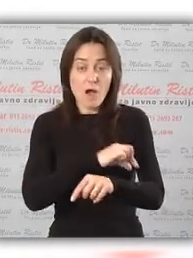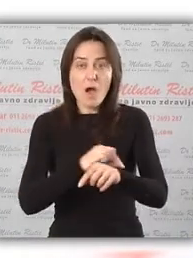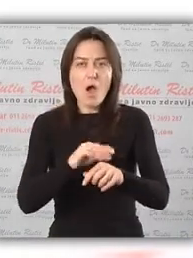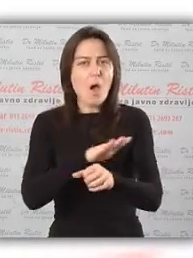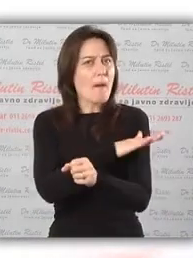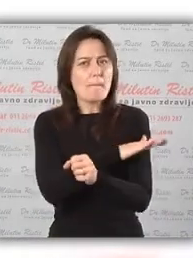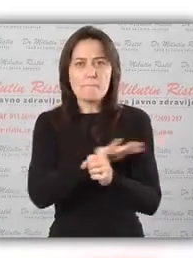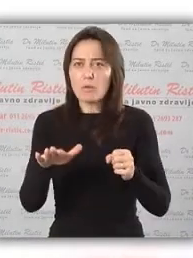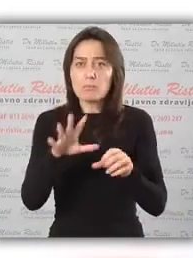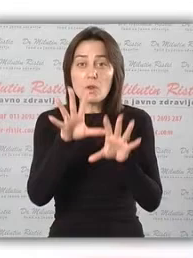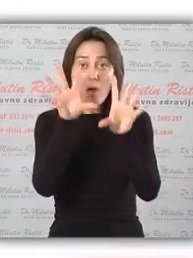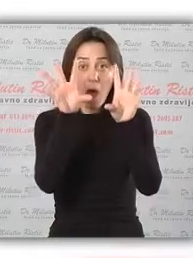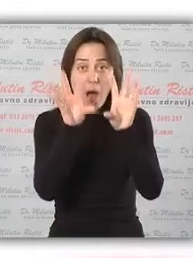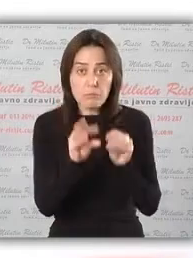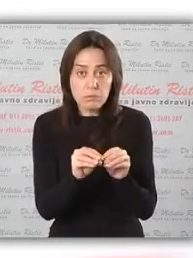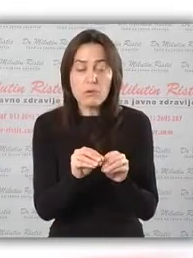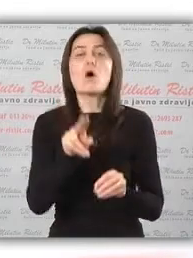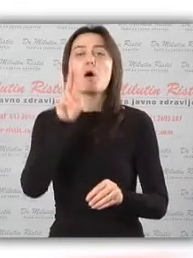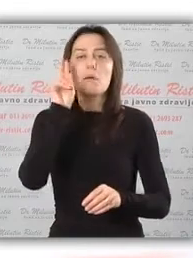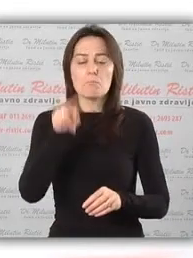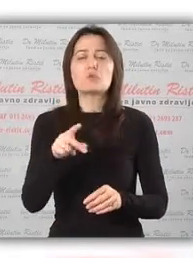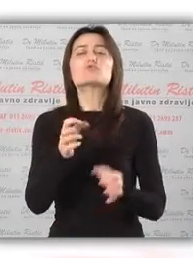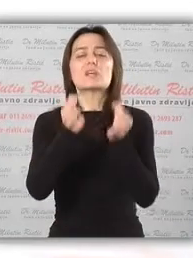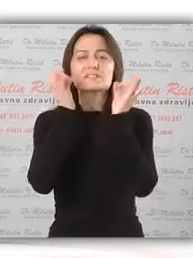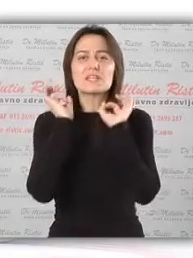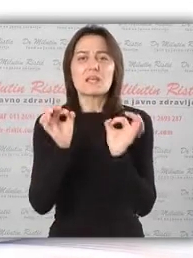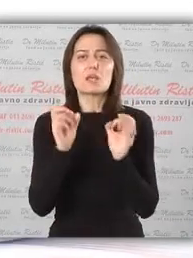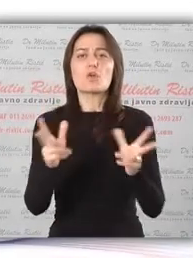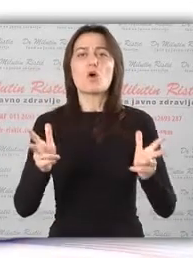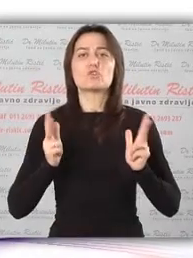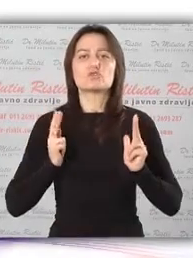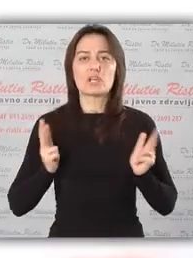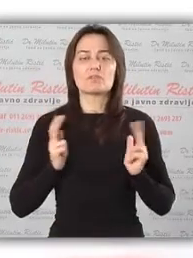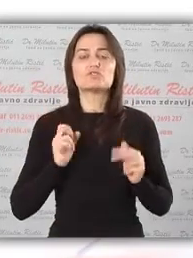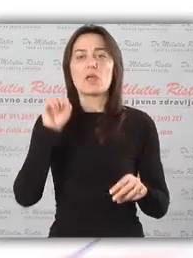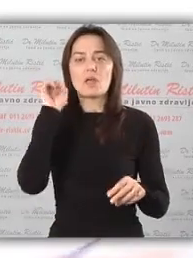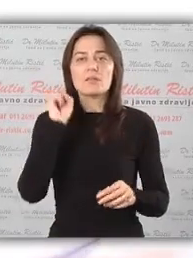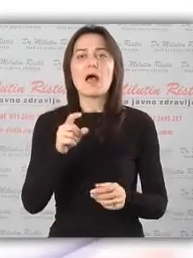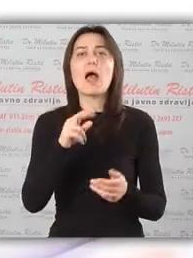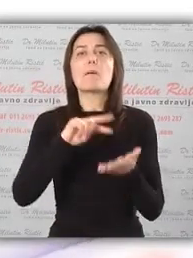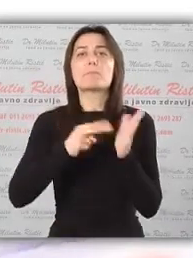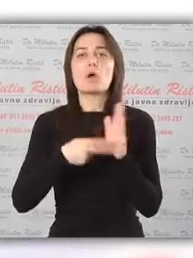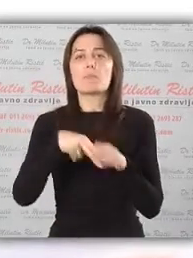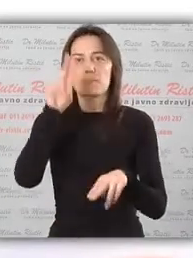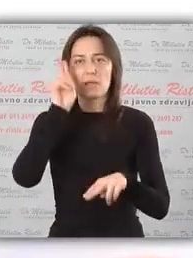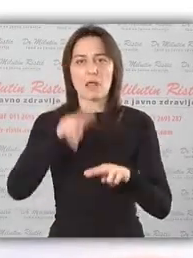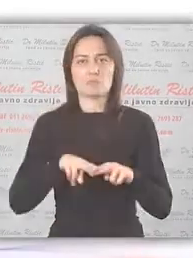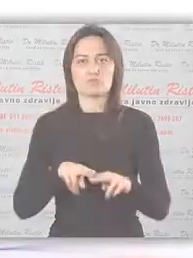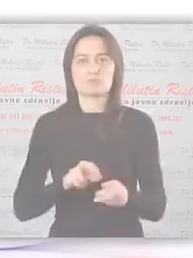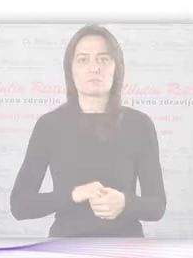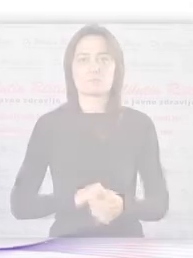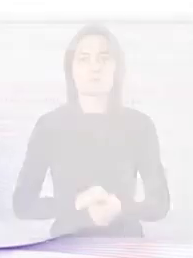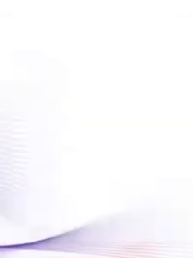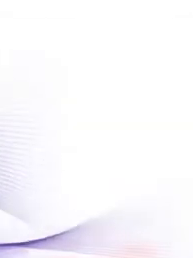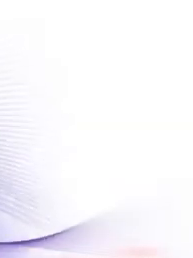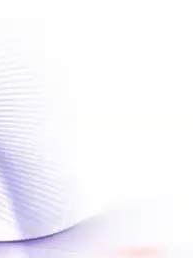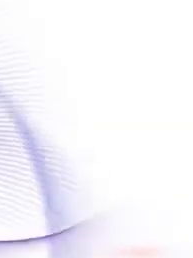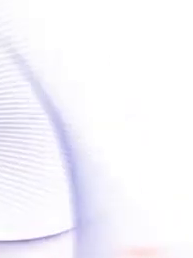rana potpuno zaraste, može se sa priličnom sigurnošću očekivati da je problem rešen.